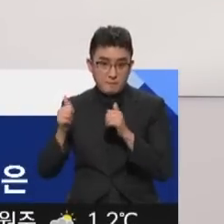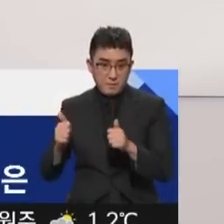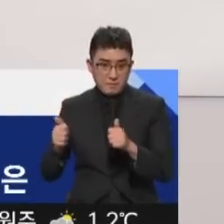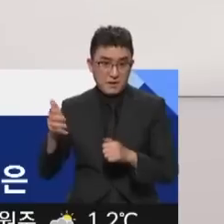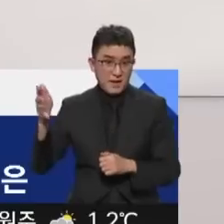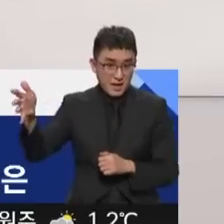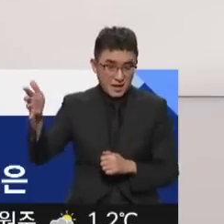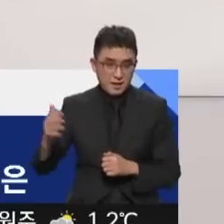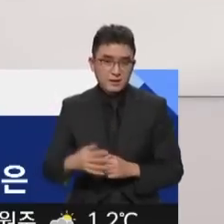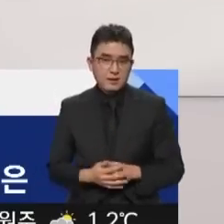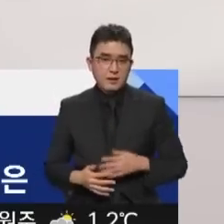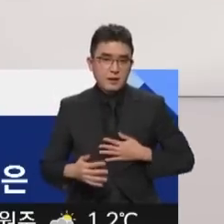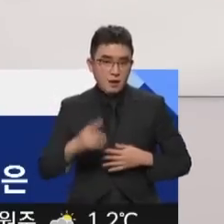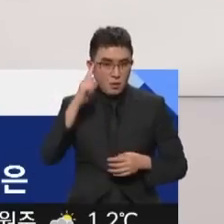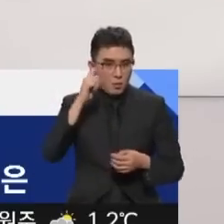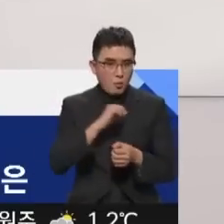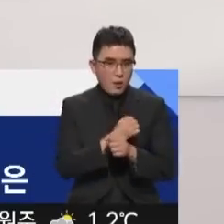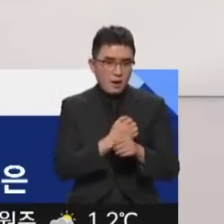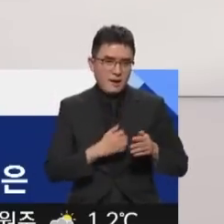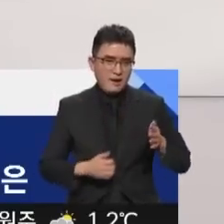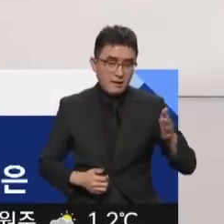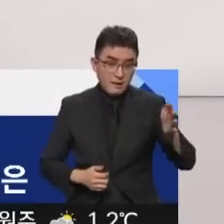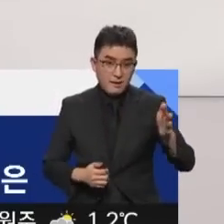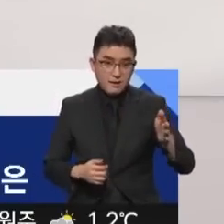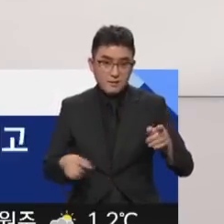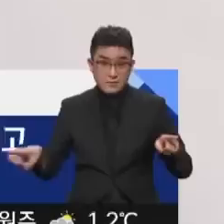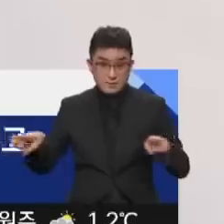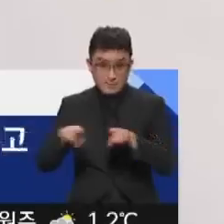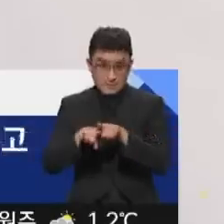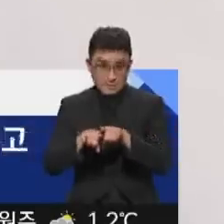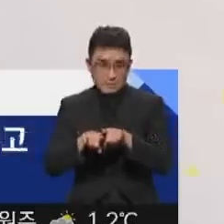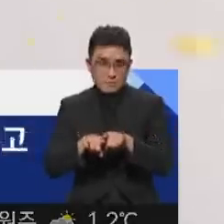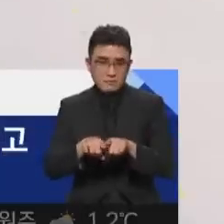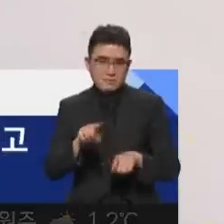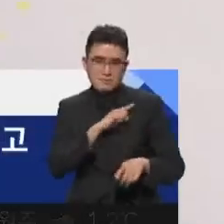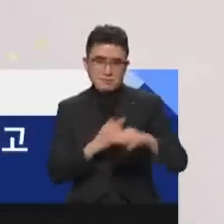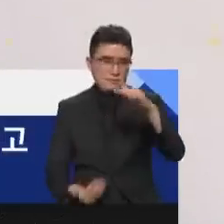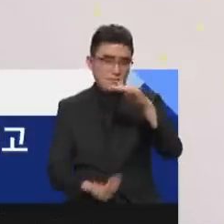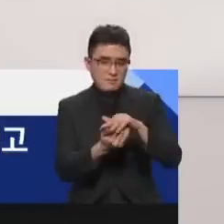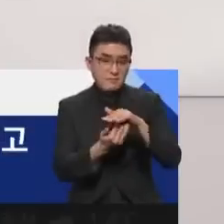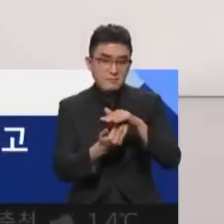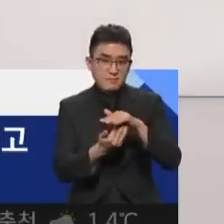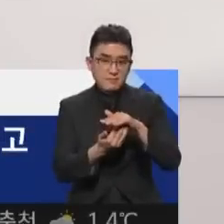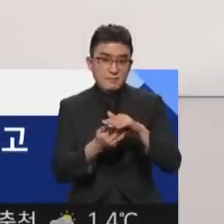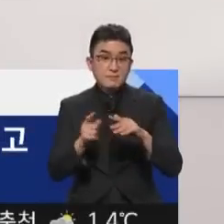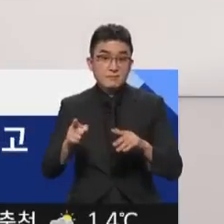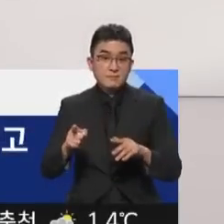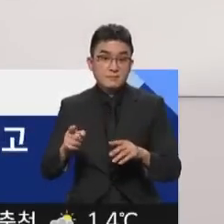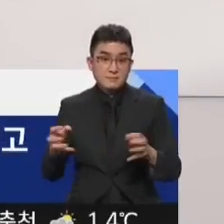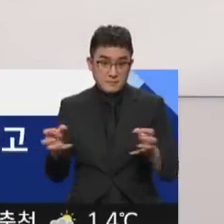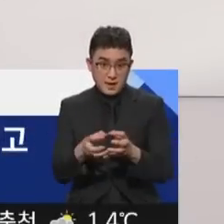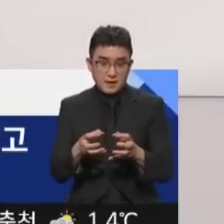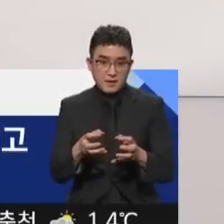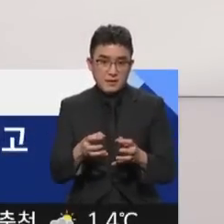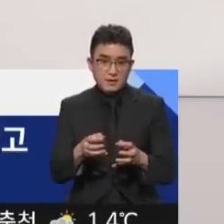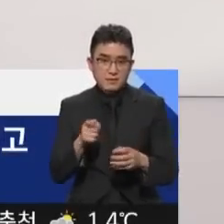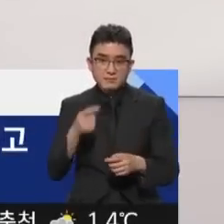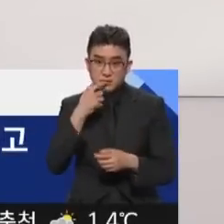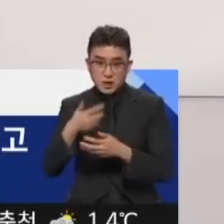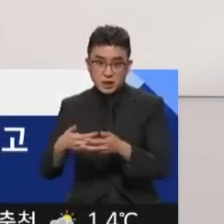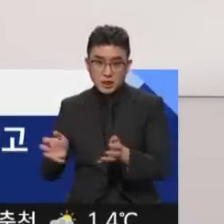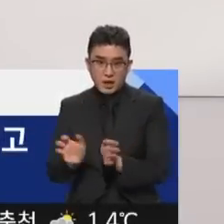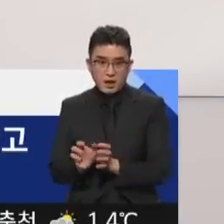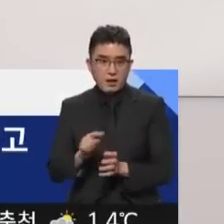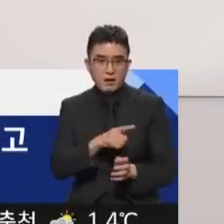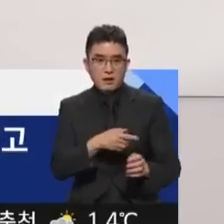출신의 당대표가 있게 되면은 정말 그것은 최상의 조합이다. 이것은 도저히 민주당에서는